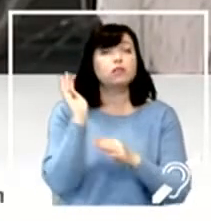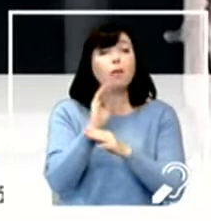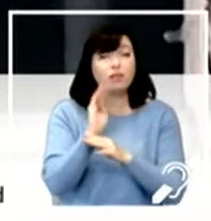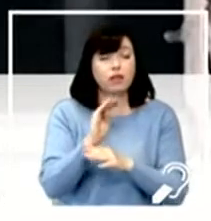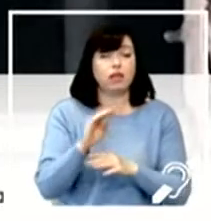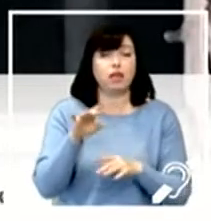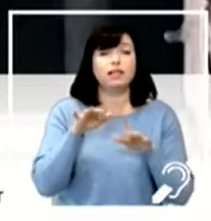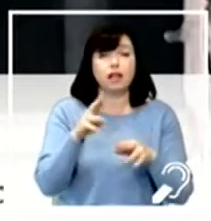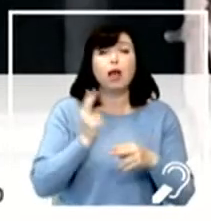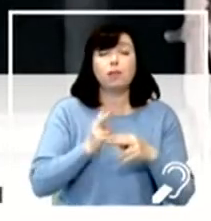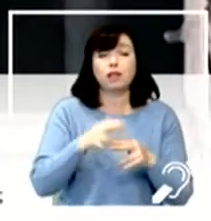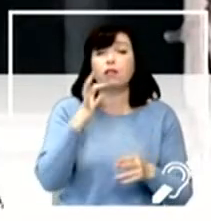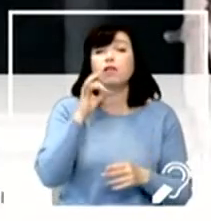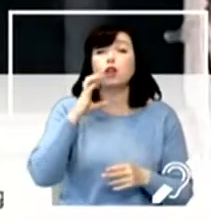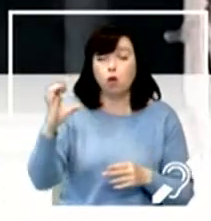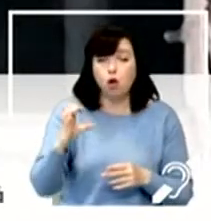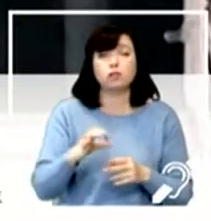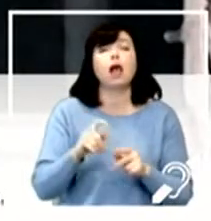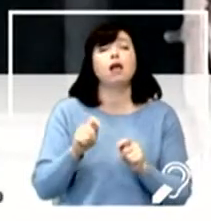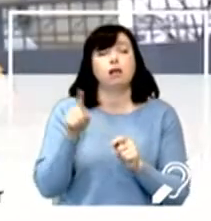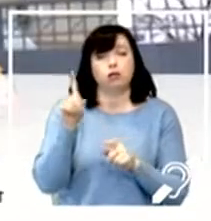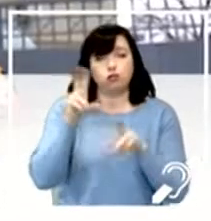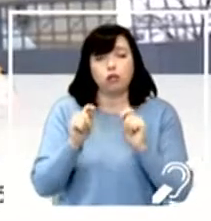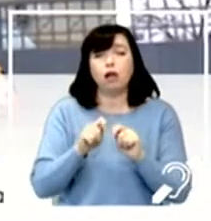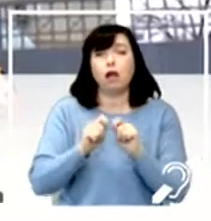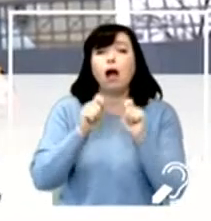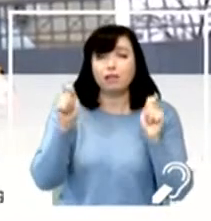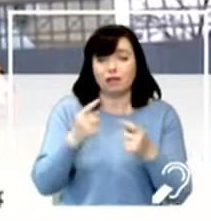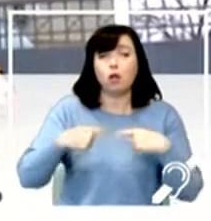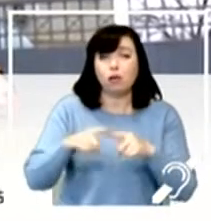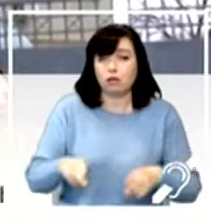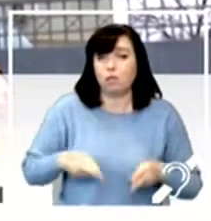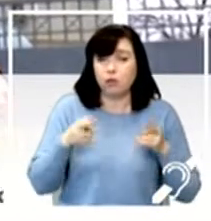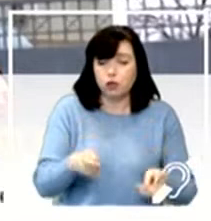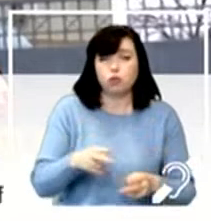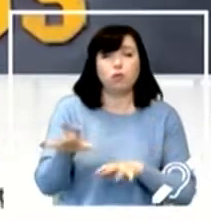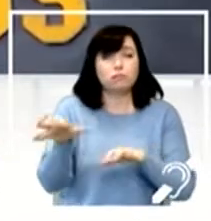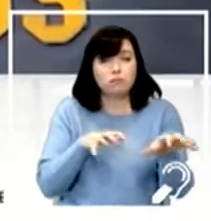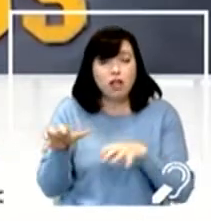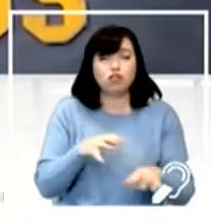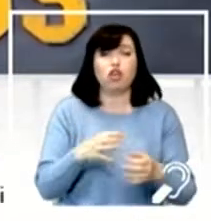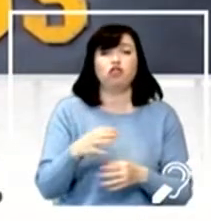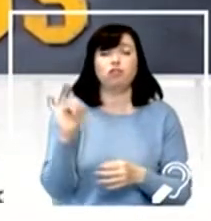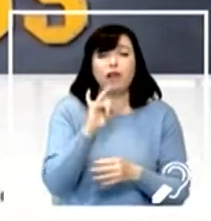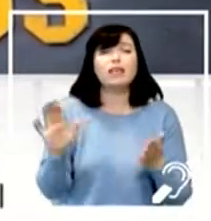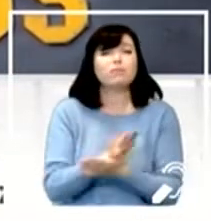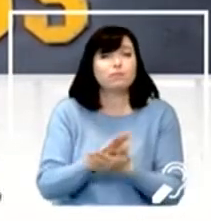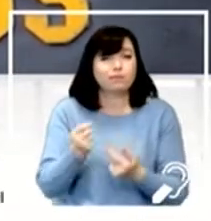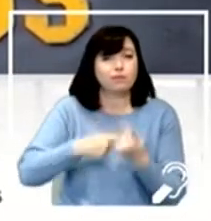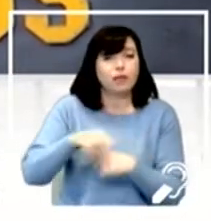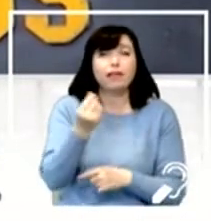dosarul Metal Feros, învinuit de crearea unui grup criminal organizat, escrocherie și spălare de bani în proporții deosebit de